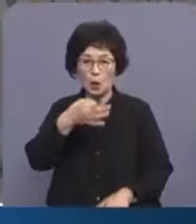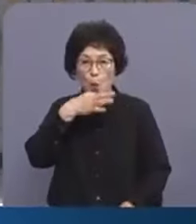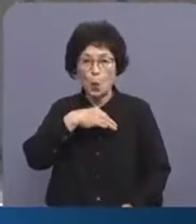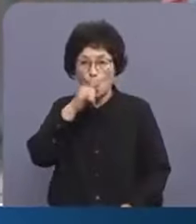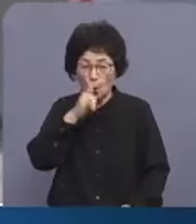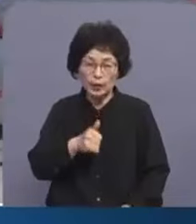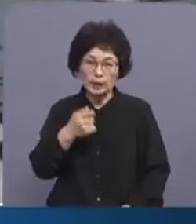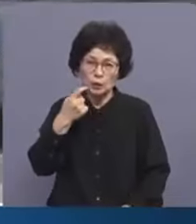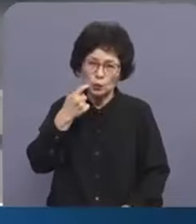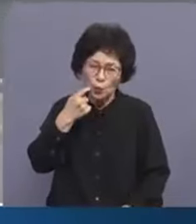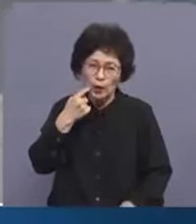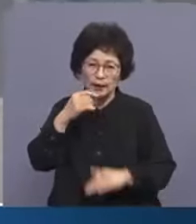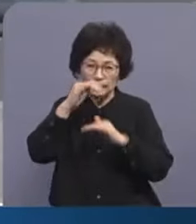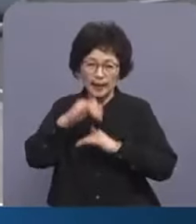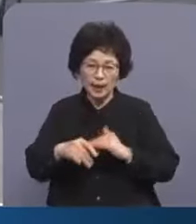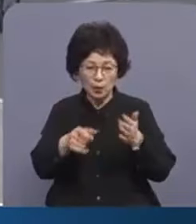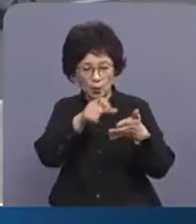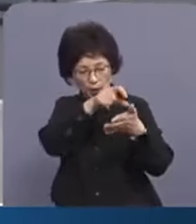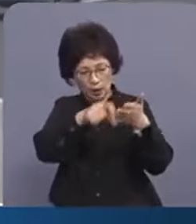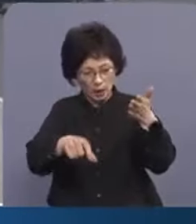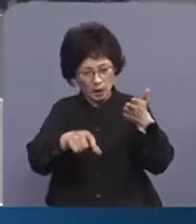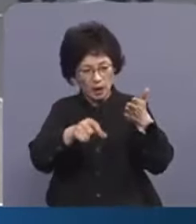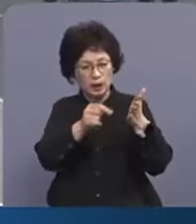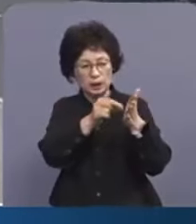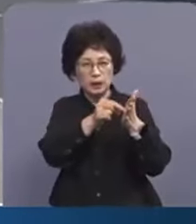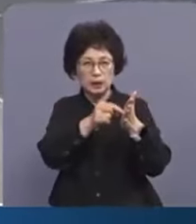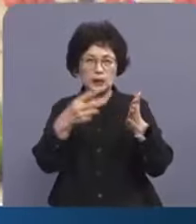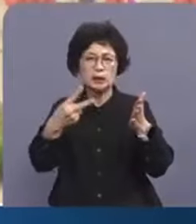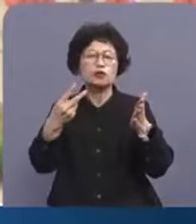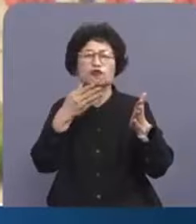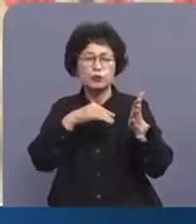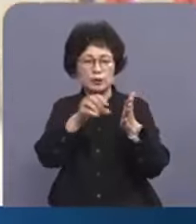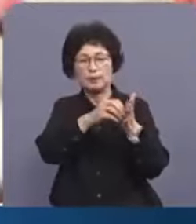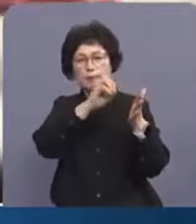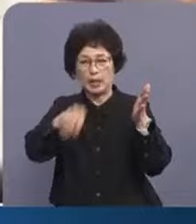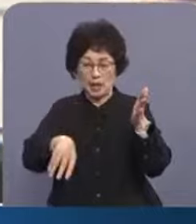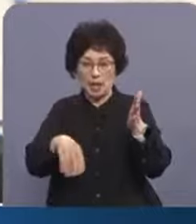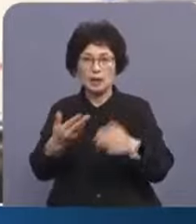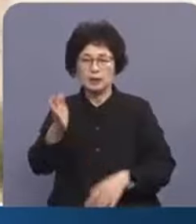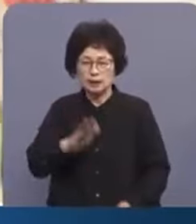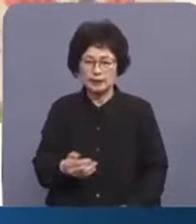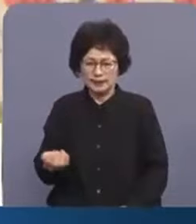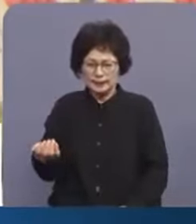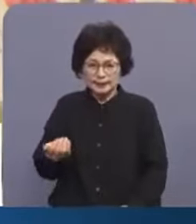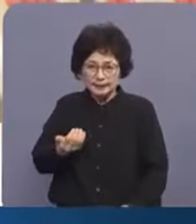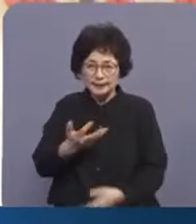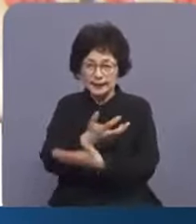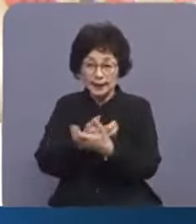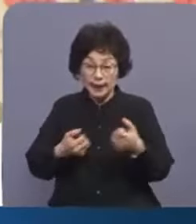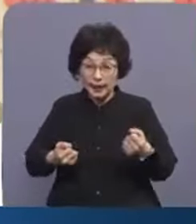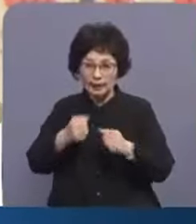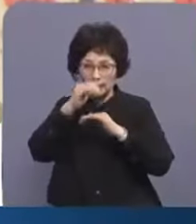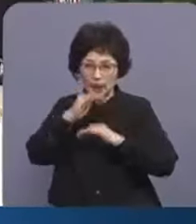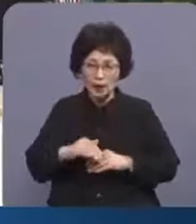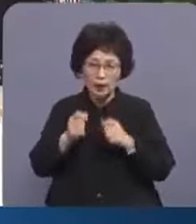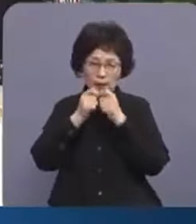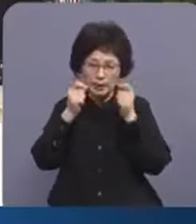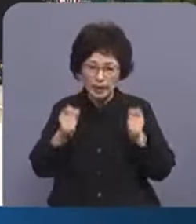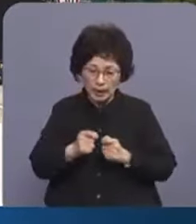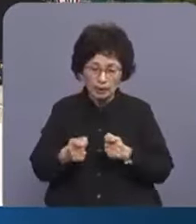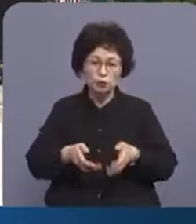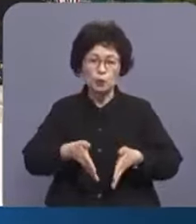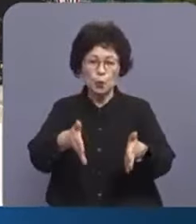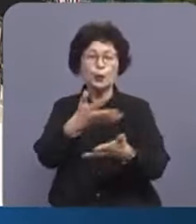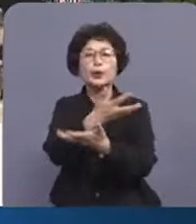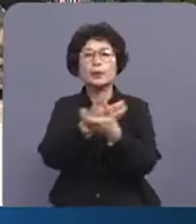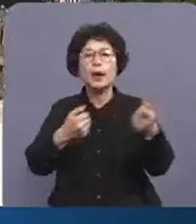독소조항으로 꼽히며 2009년 폐지 됐는데요 하지만 그전 에 맺은 민간 민자도로